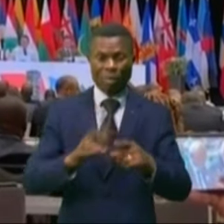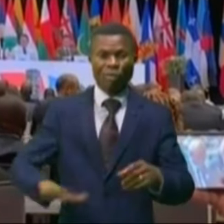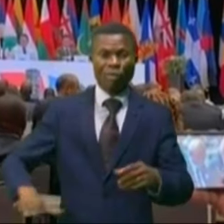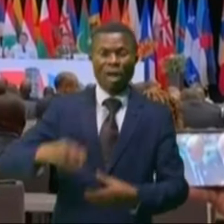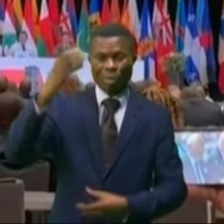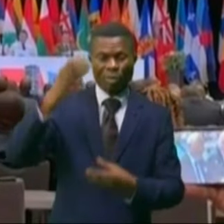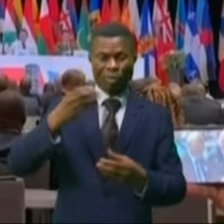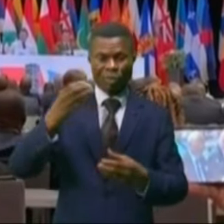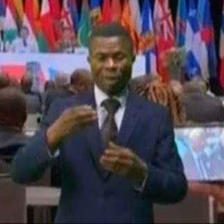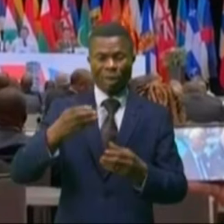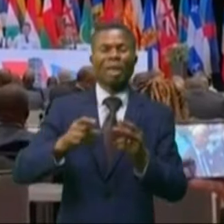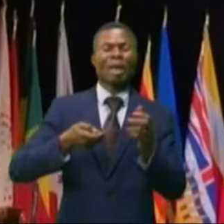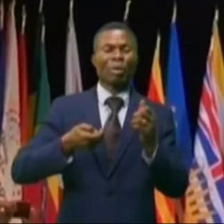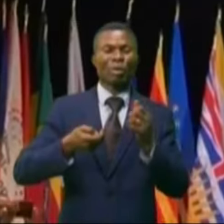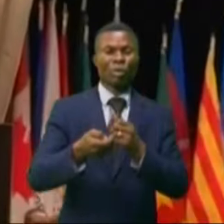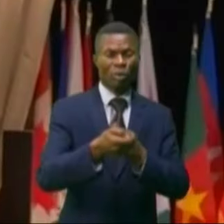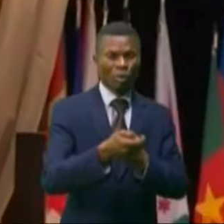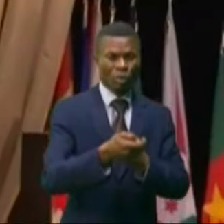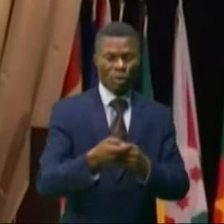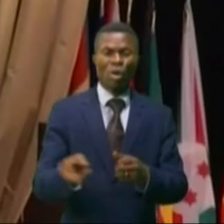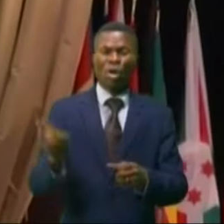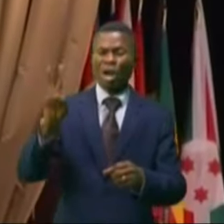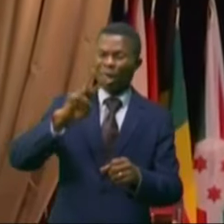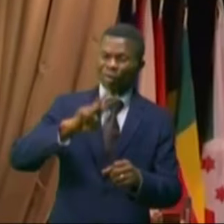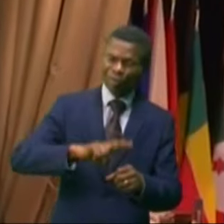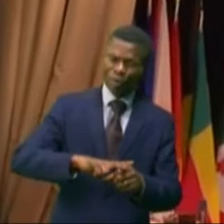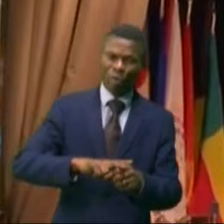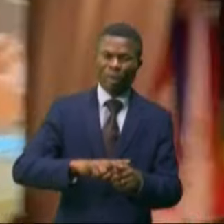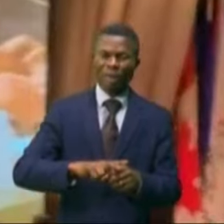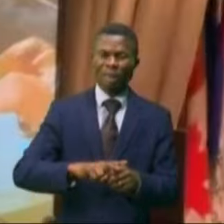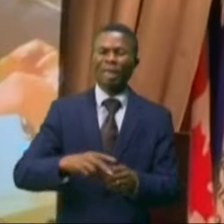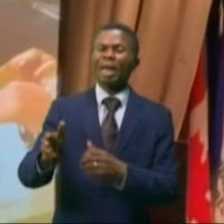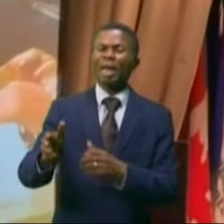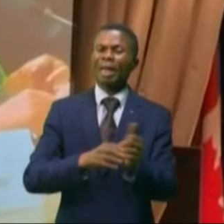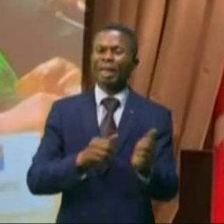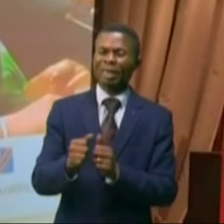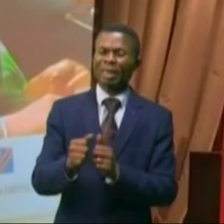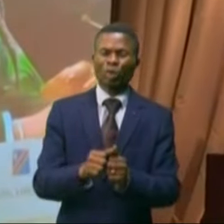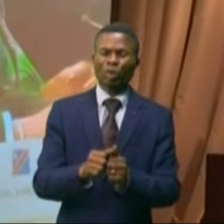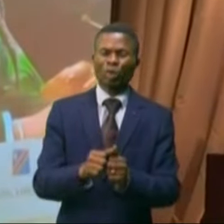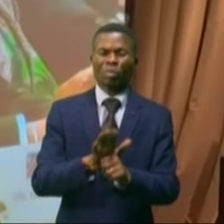l'invasion, la violation de l'intégrité territoriale de la